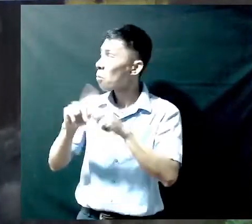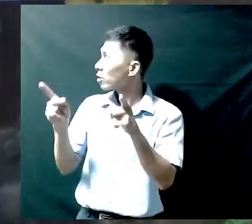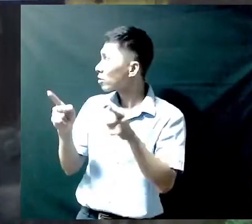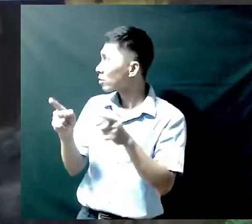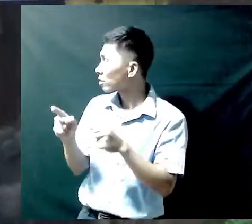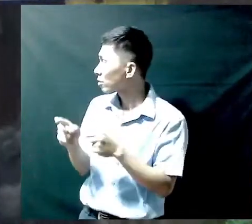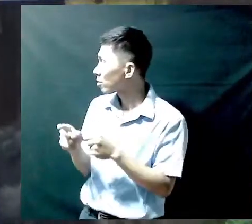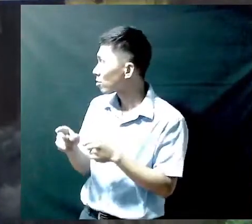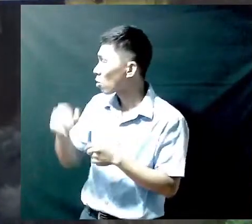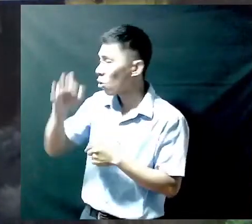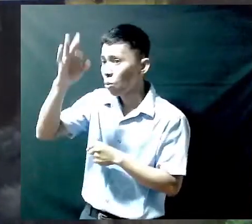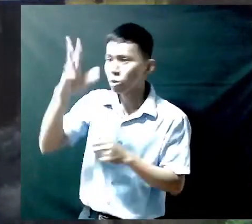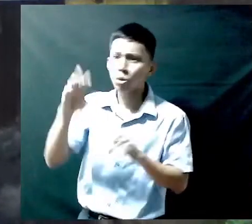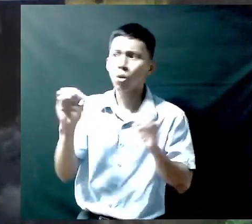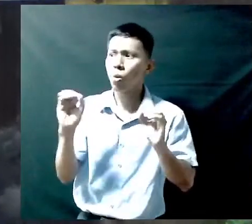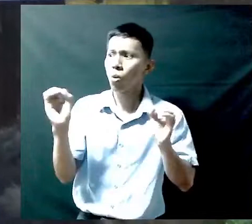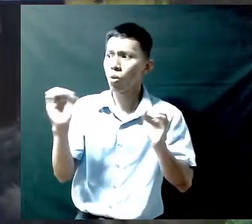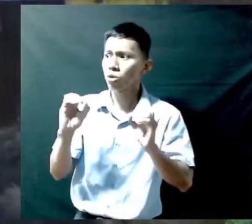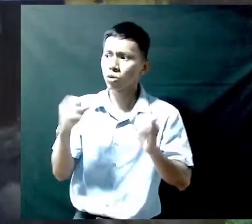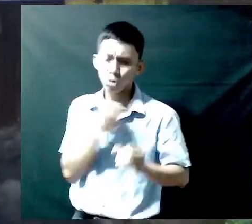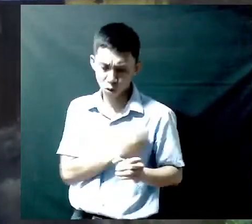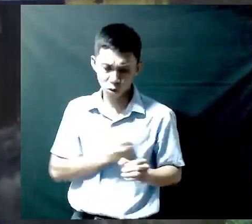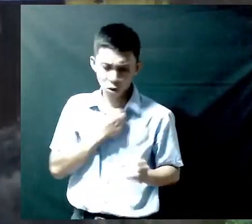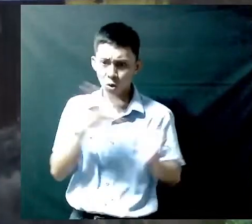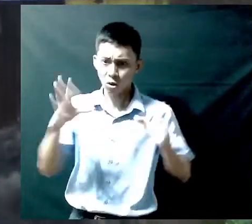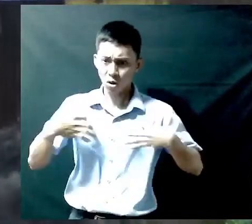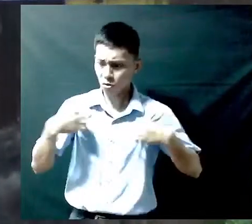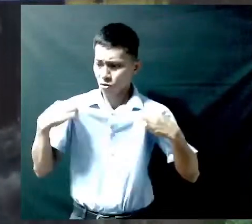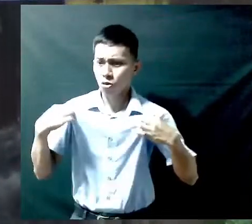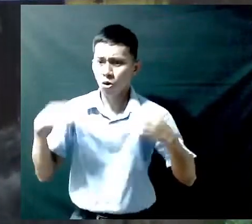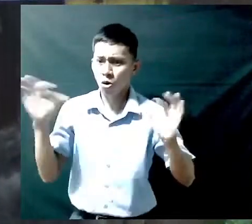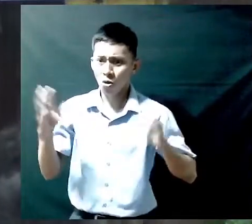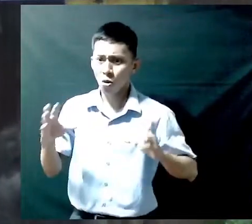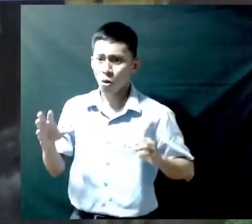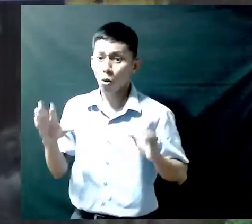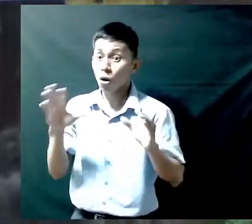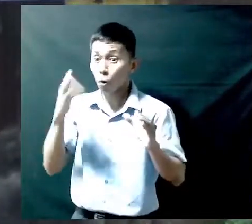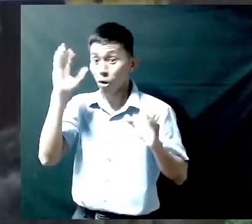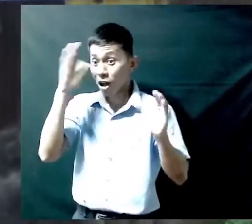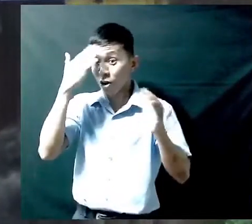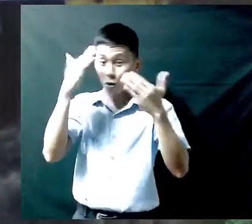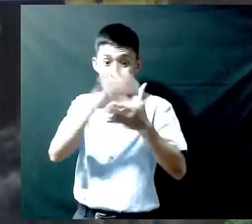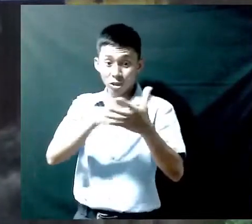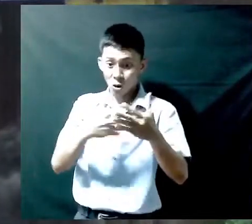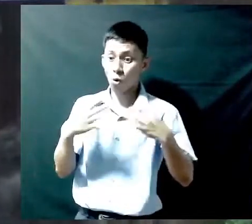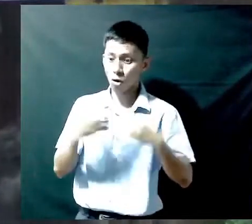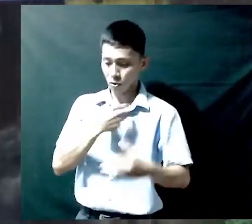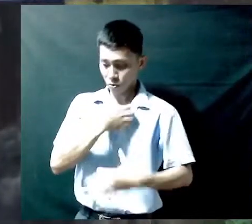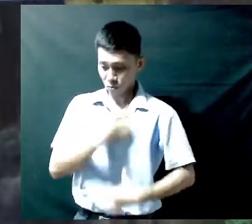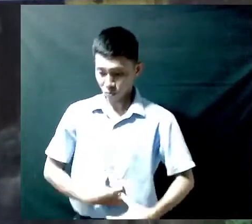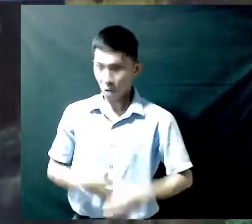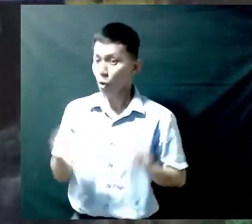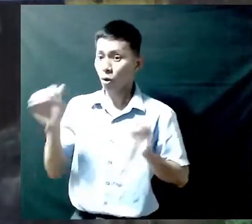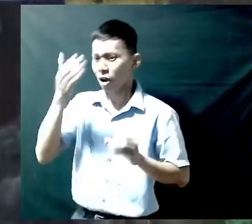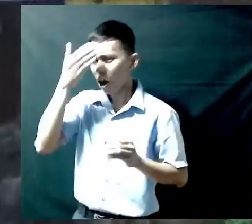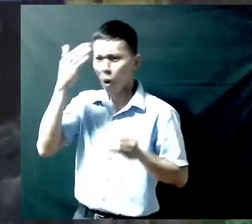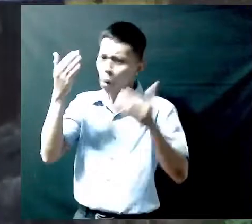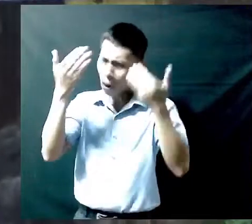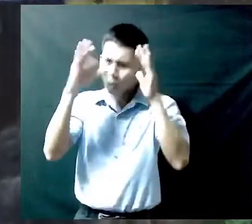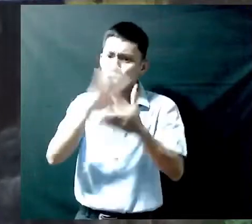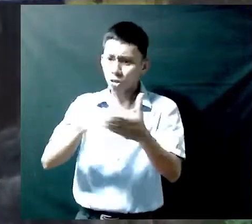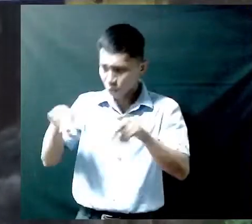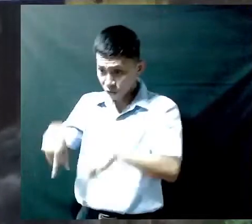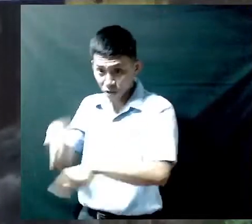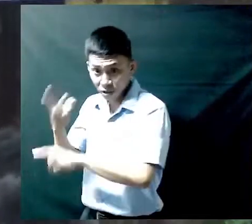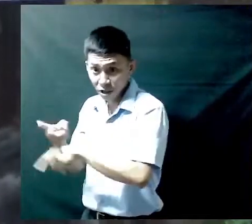sabi ko nga kay Pastor, wala po akong suot na, wala akong dalang polo, wala akong dalang necktie, wala akong dalang kung anuman.